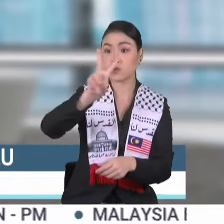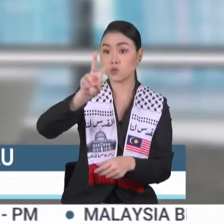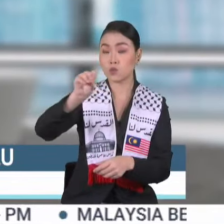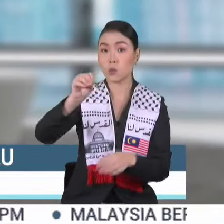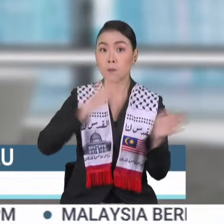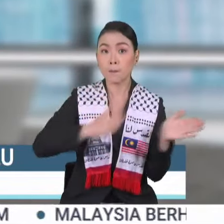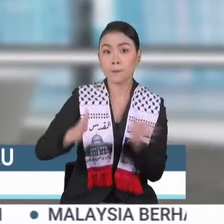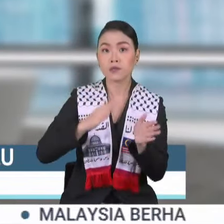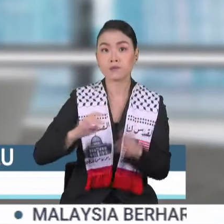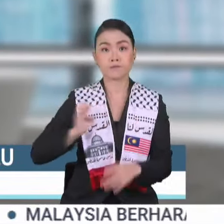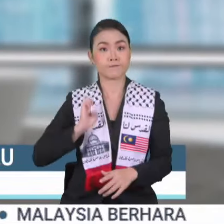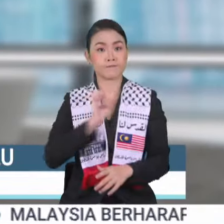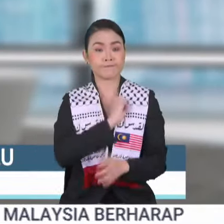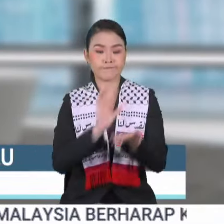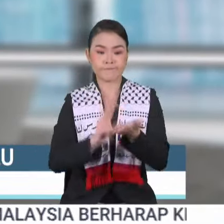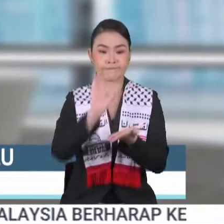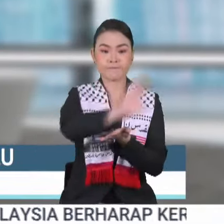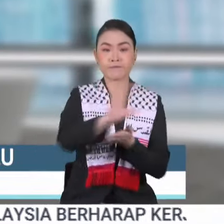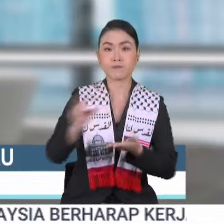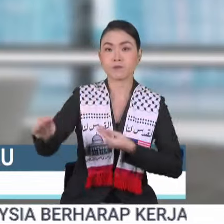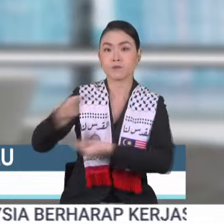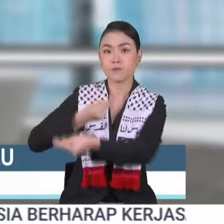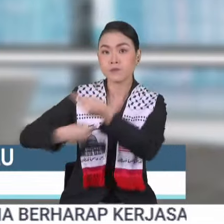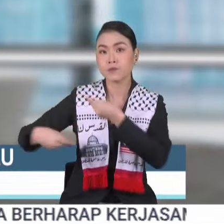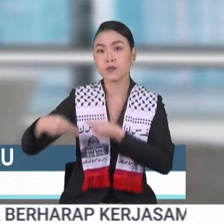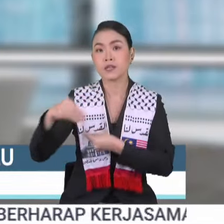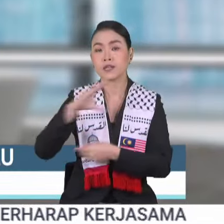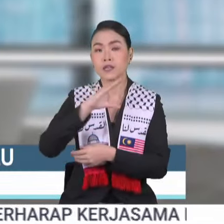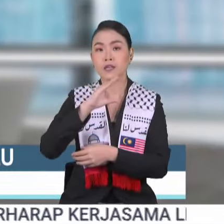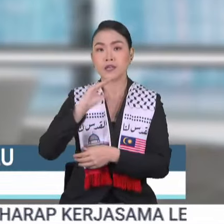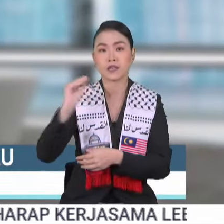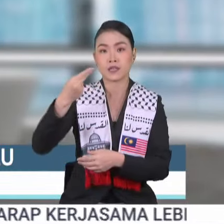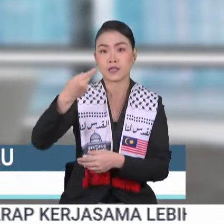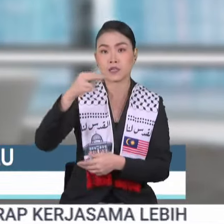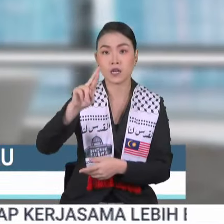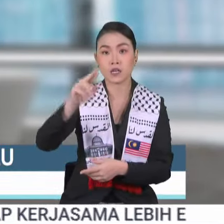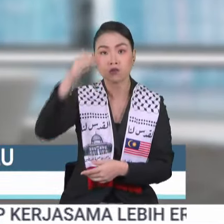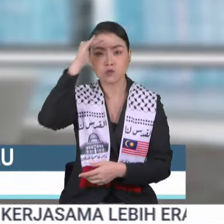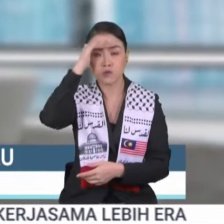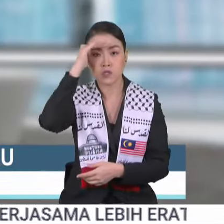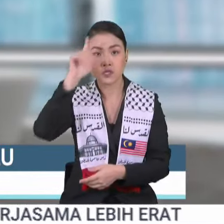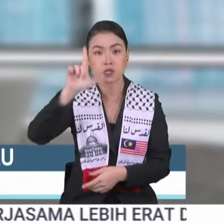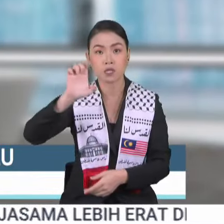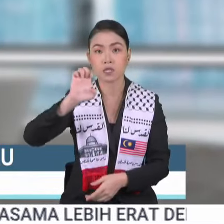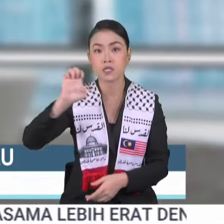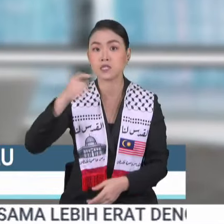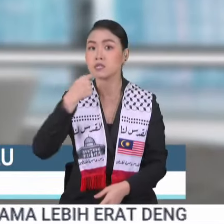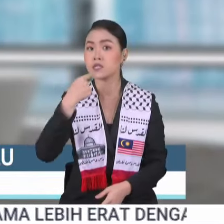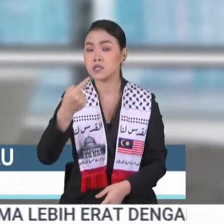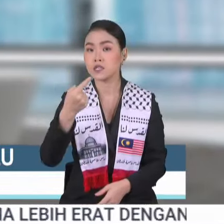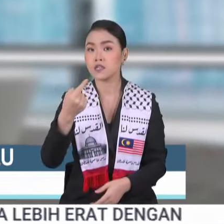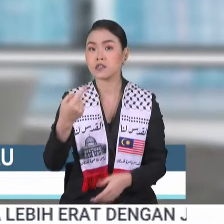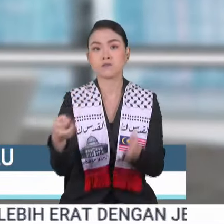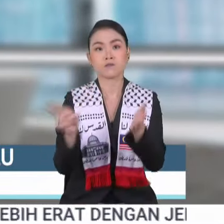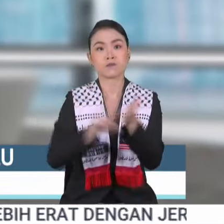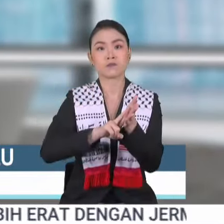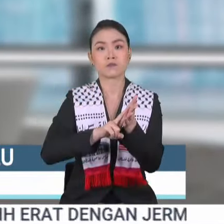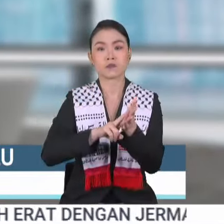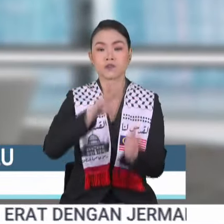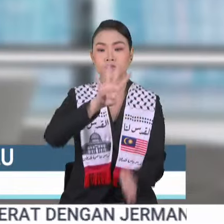pelaburan perdagangan hal ehwal pengguna dan sumber manusia Johor letinghan berkata pelaksanaan program itu merekodkan